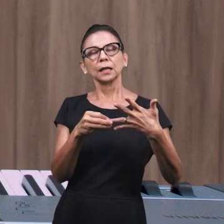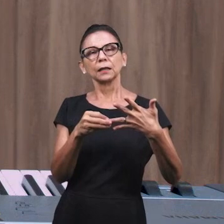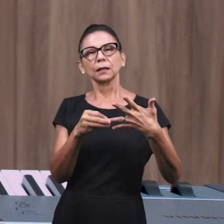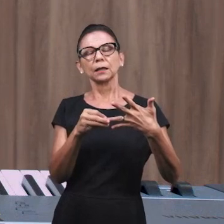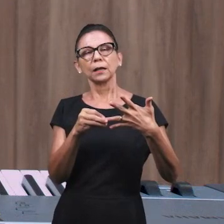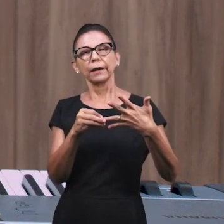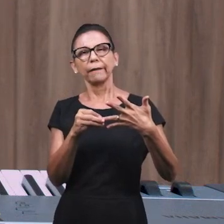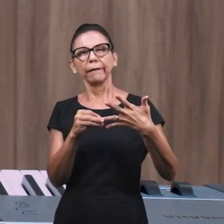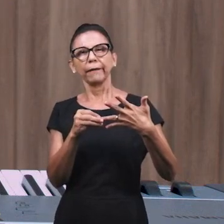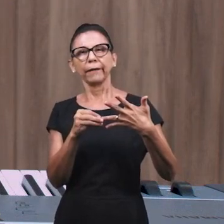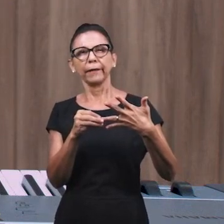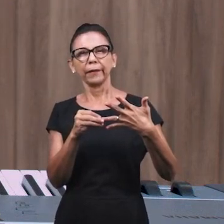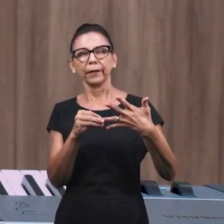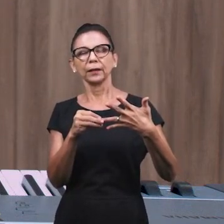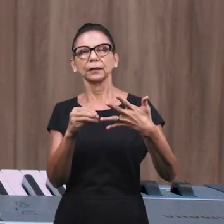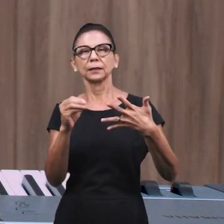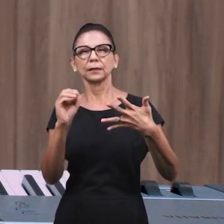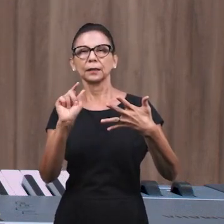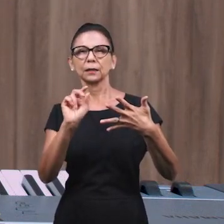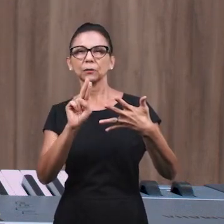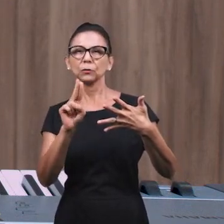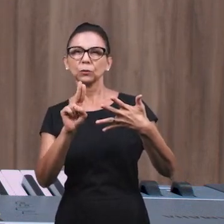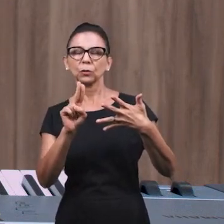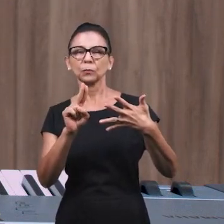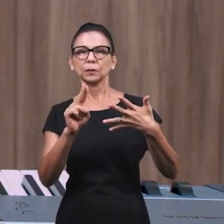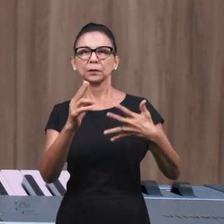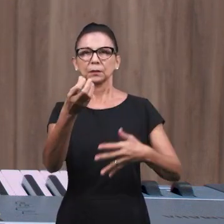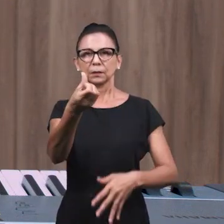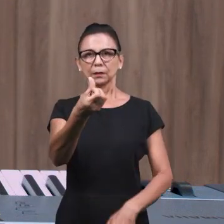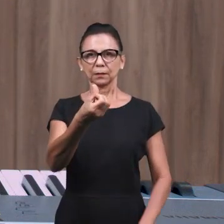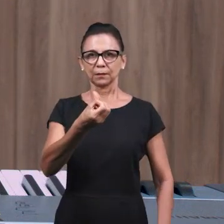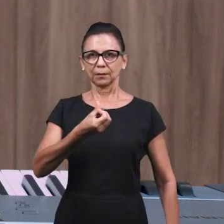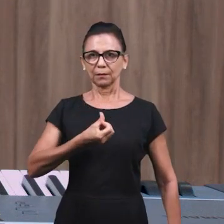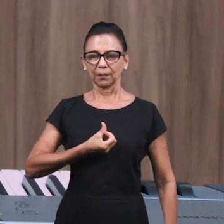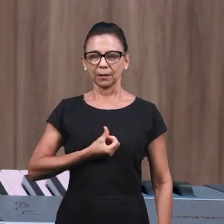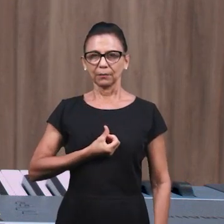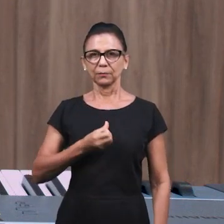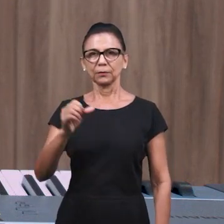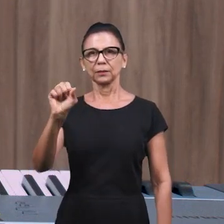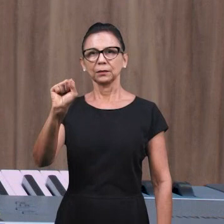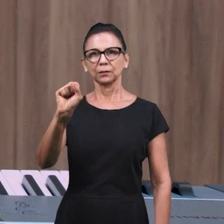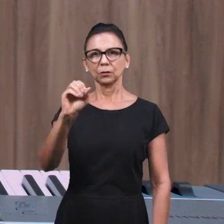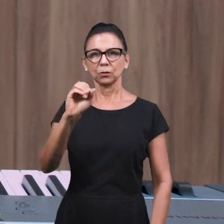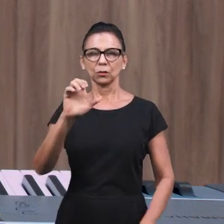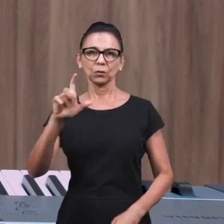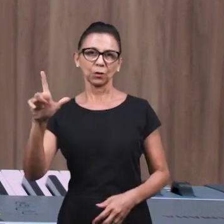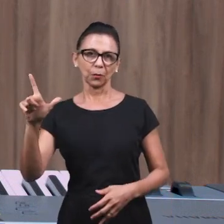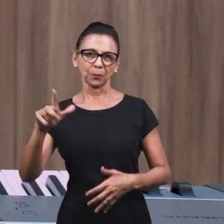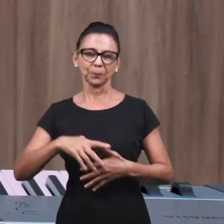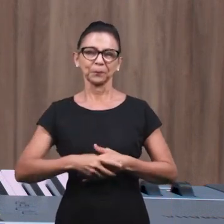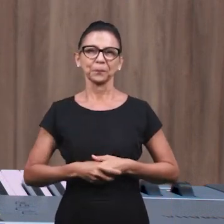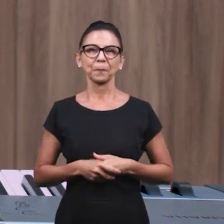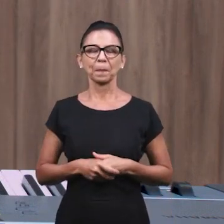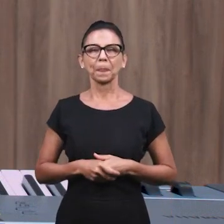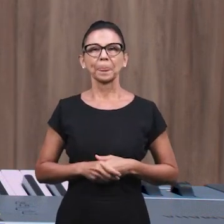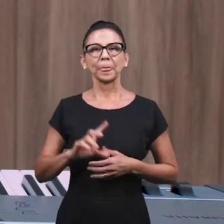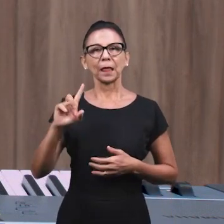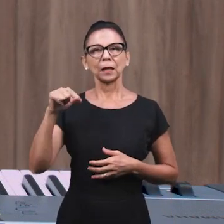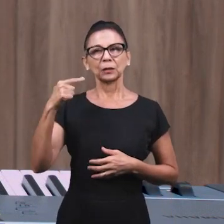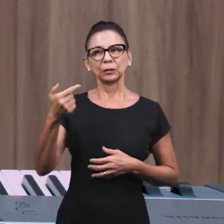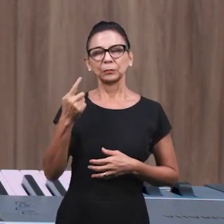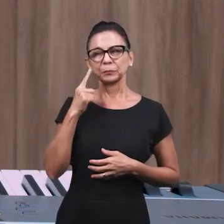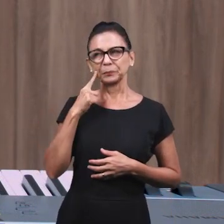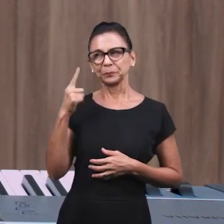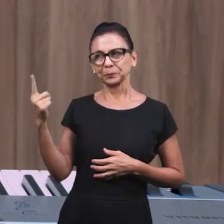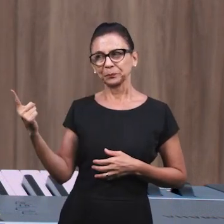si vous observez, la clé de sol commence à la deuxième ligne. Et la note sol se trouve à la deuxième ligne. Après le